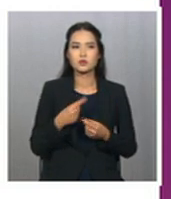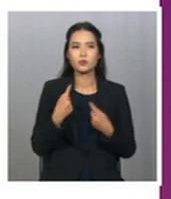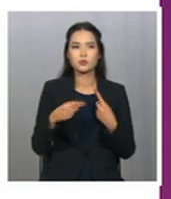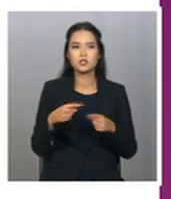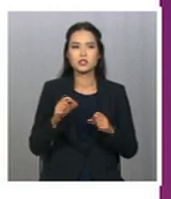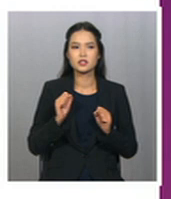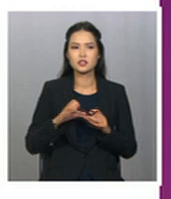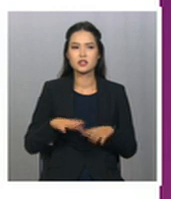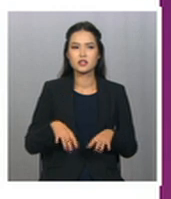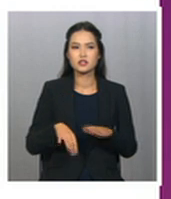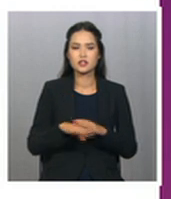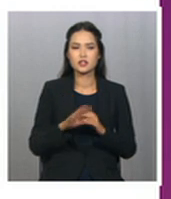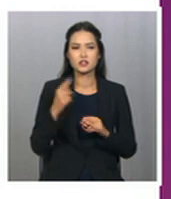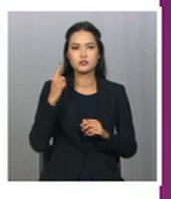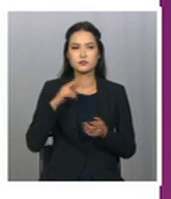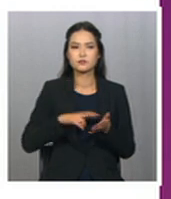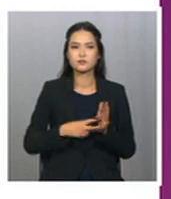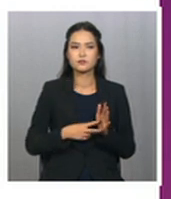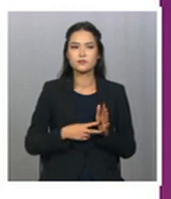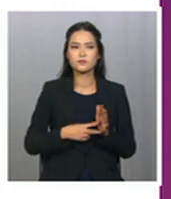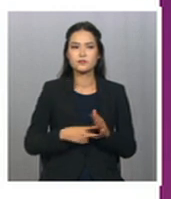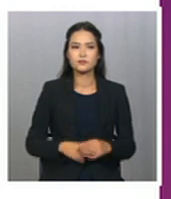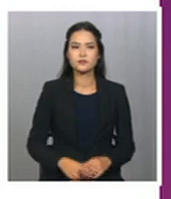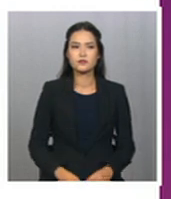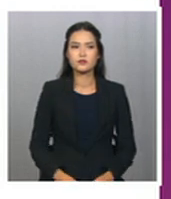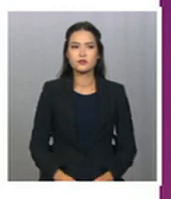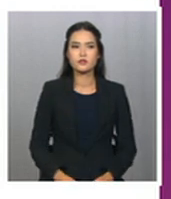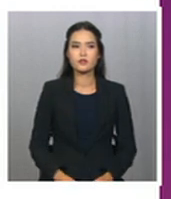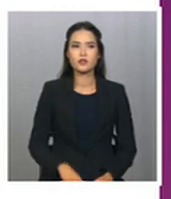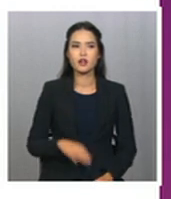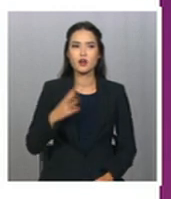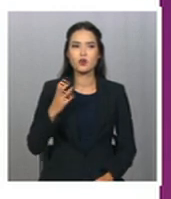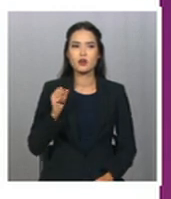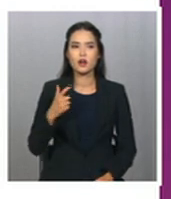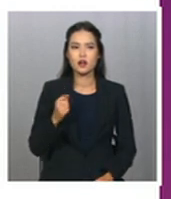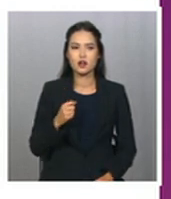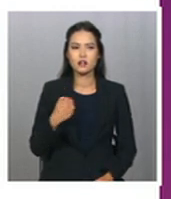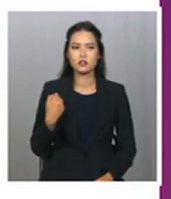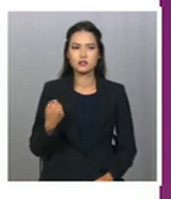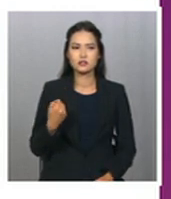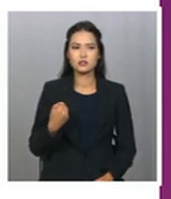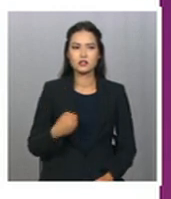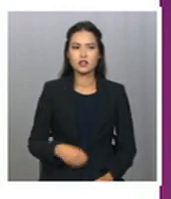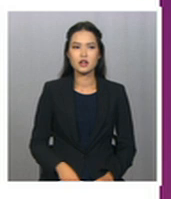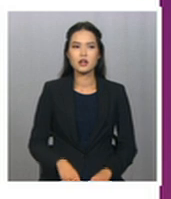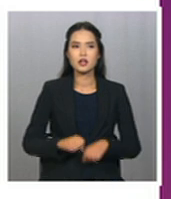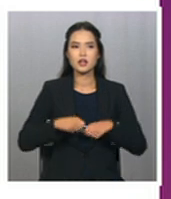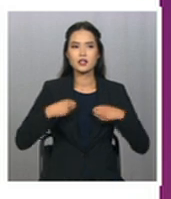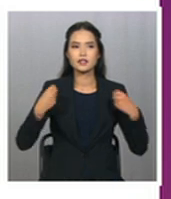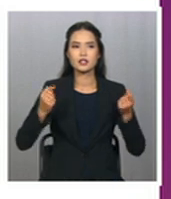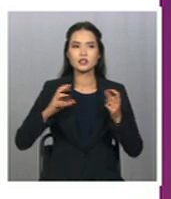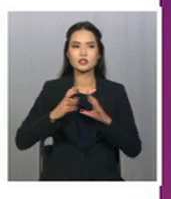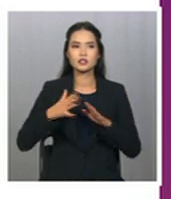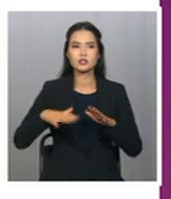ой тастайын дедің бе? Шығаның монологы. кең